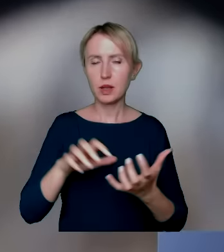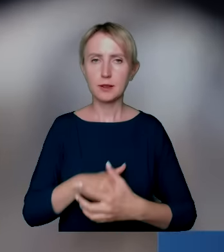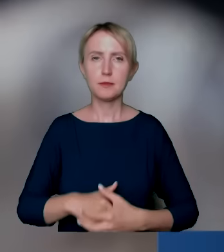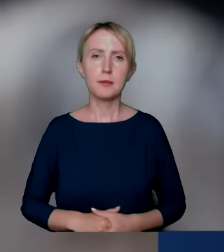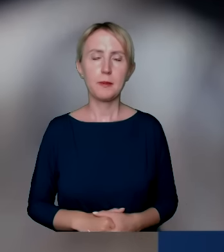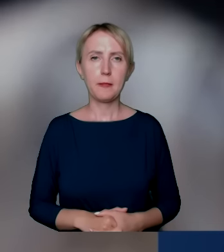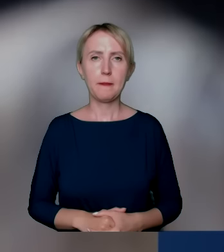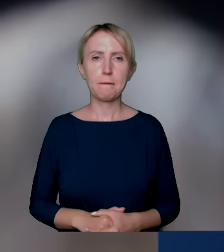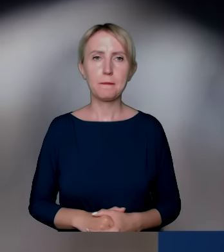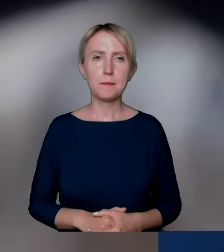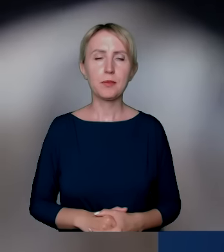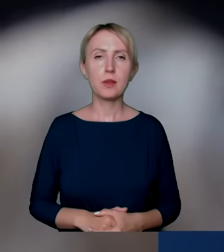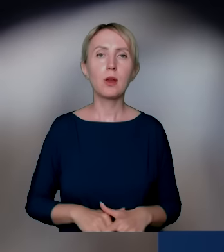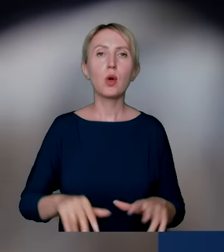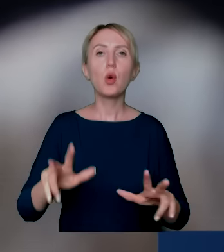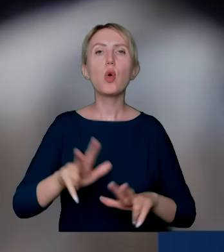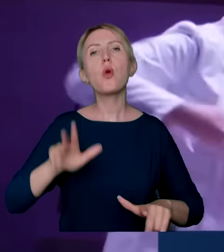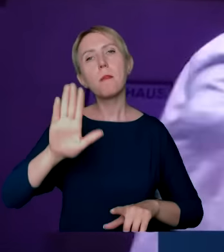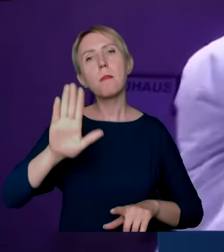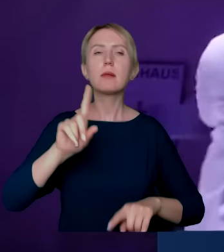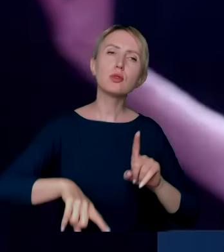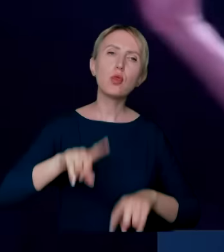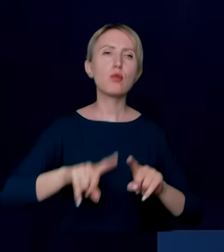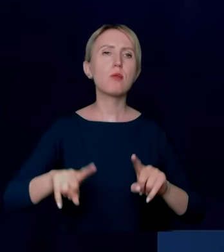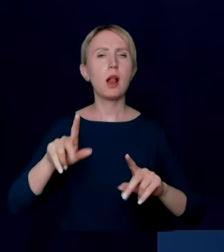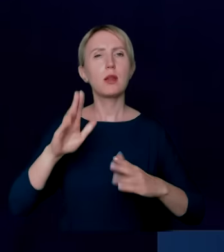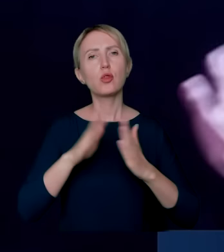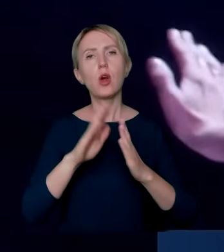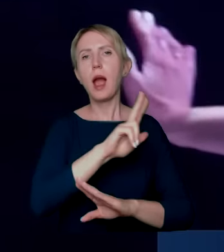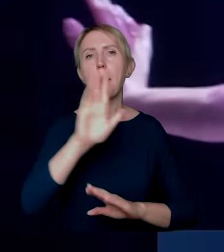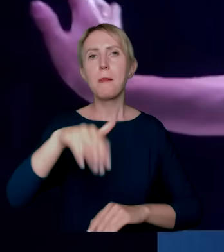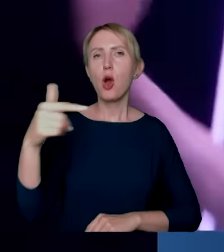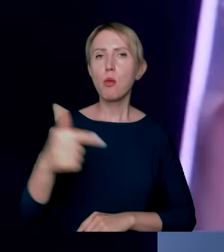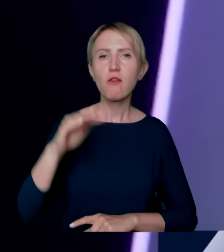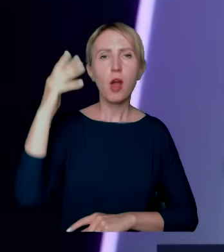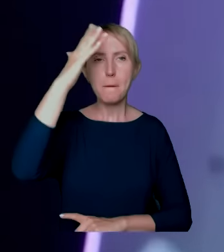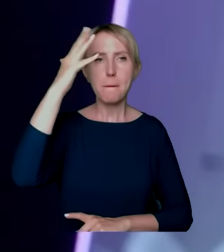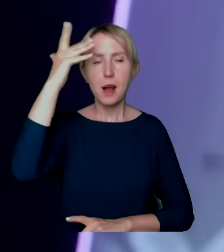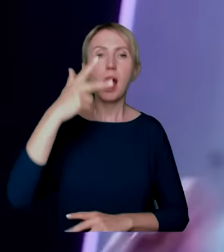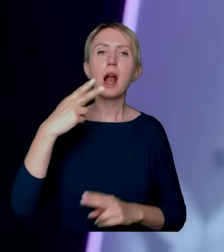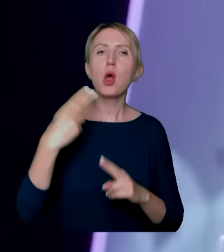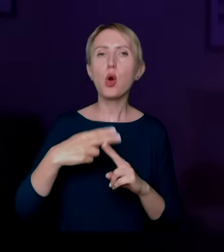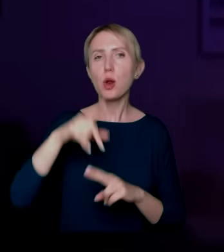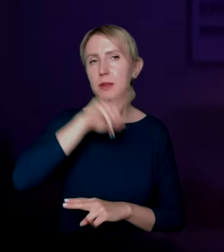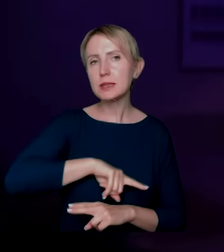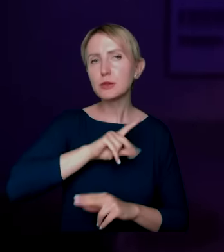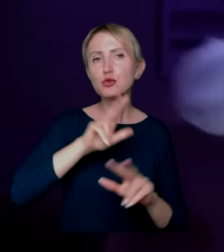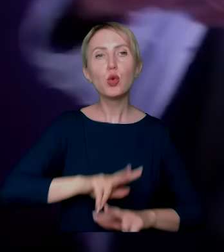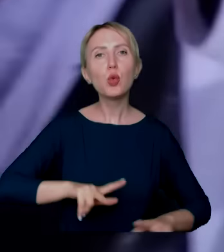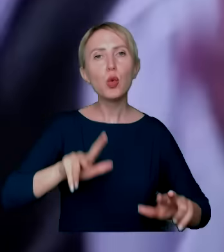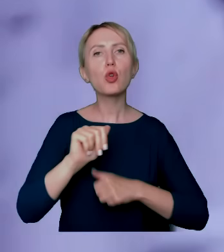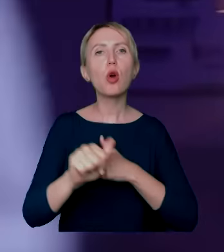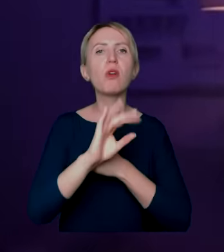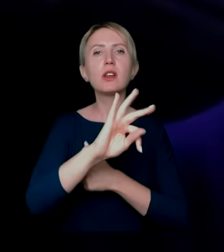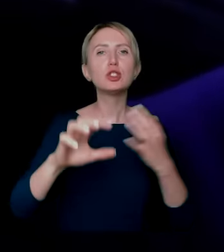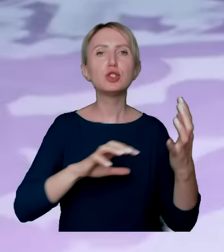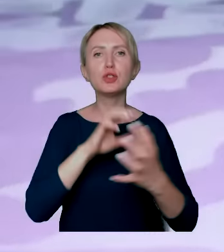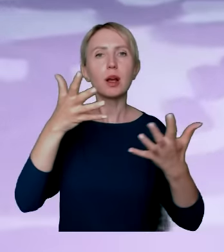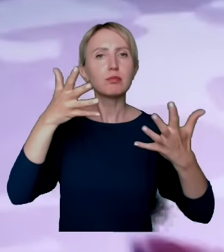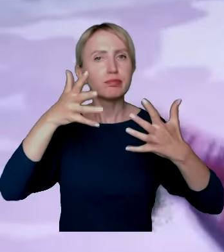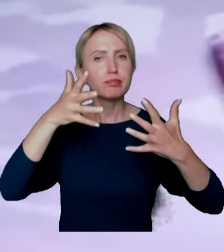Gurmanowie prowadzą pozornie normalny dom, w którym każdy ma jakieś obowiązki i marzenia, ale choroba psychiczna w rodzinie sprawia, że ich świat zaczyna walić się jak